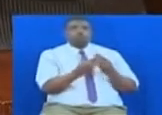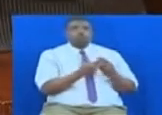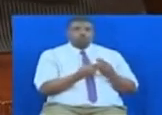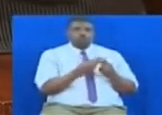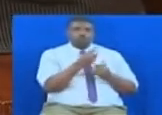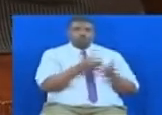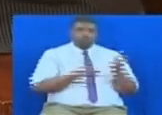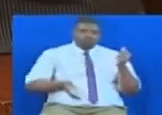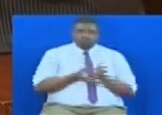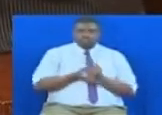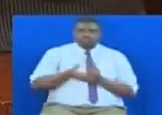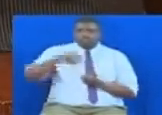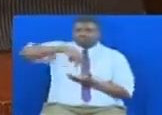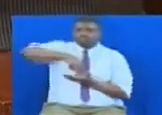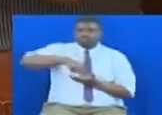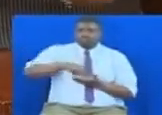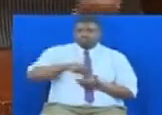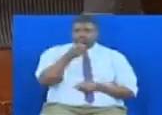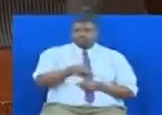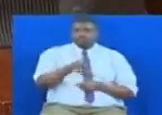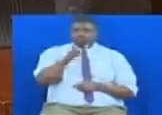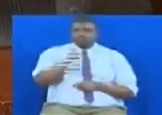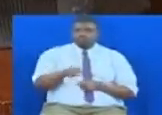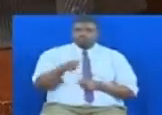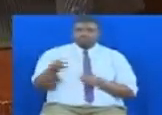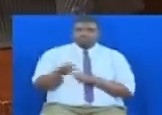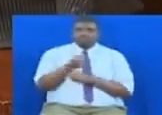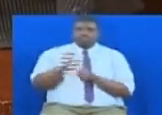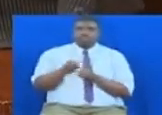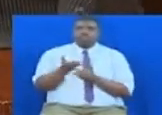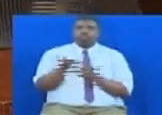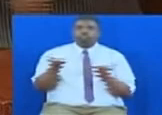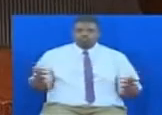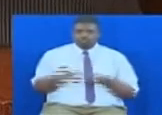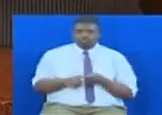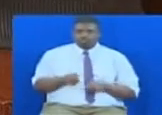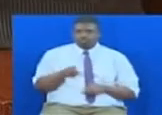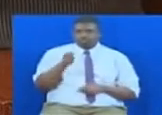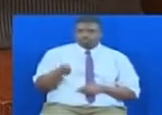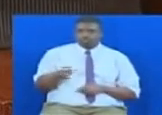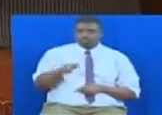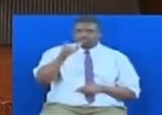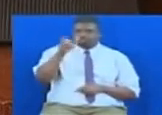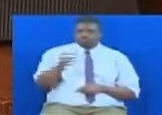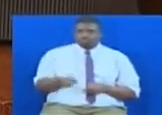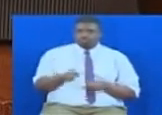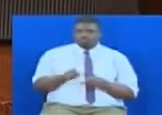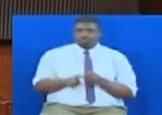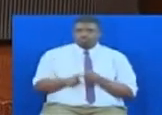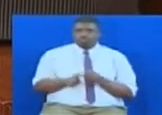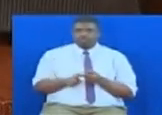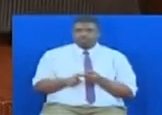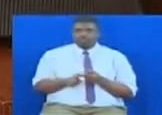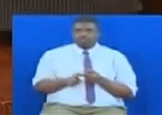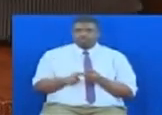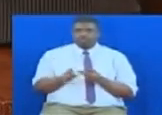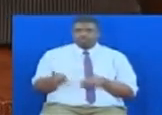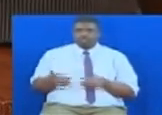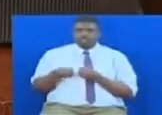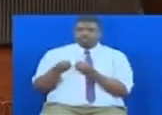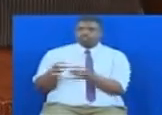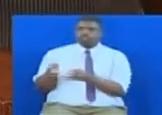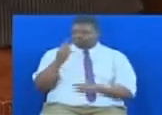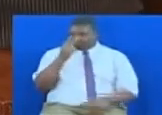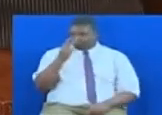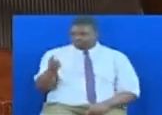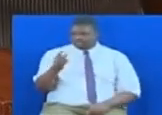Hatusimami hapa kumpongeza mtu ambaye hajafanya jambo, Mheshimiwa Spika. Tunampongeza mtu anayetoa vision